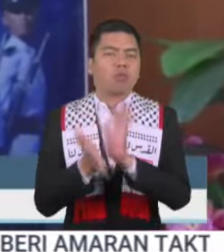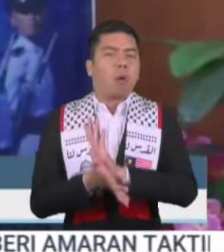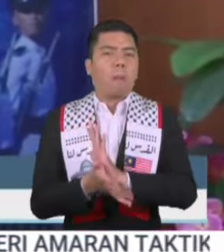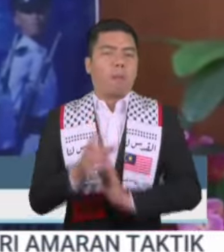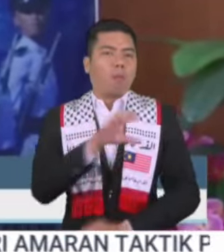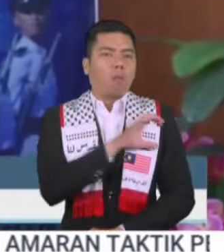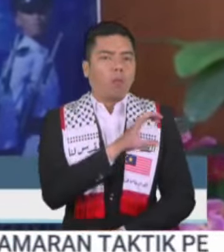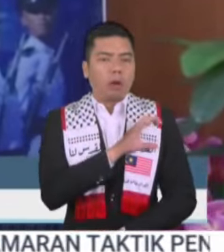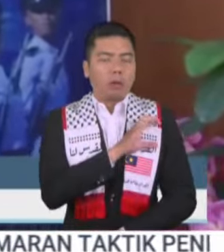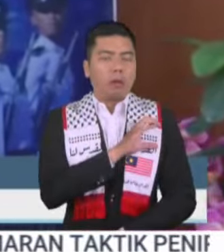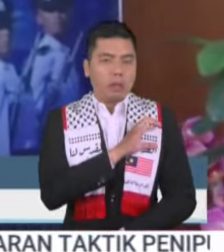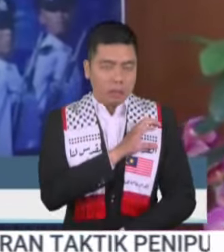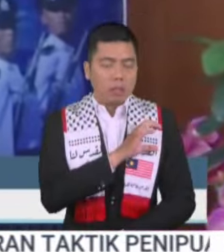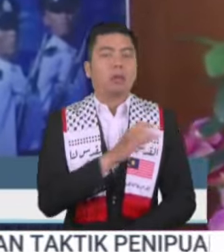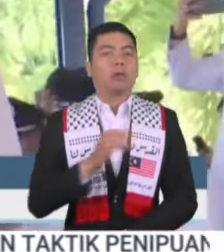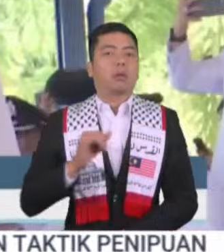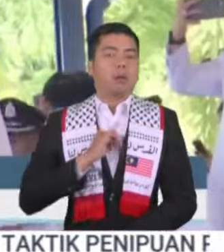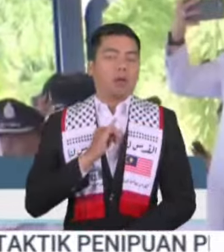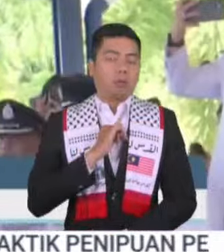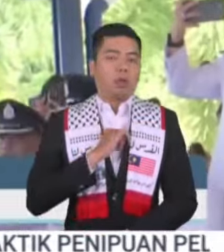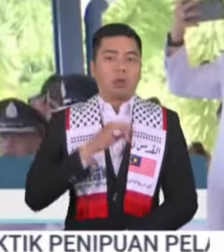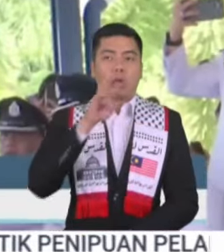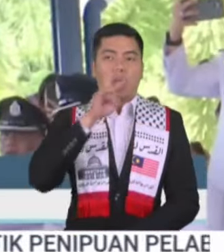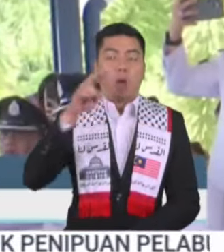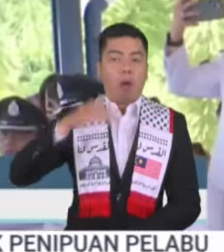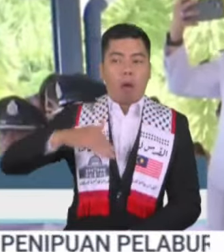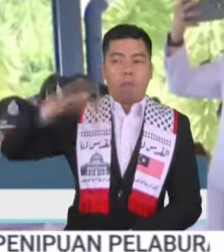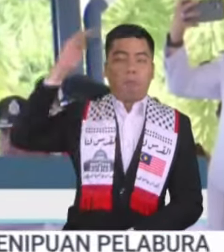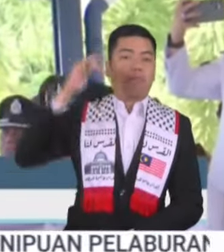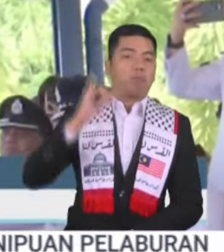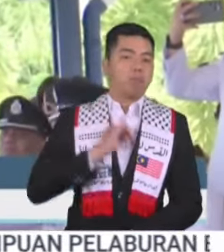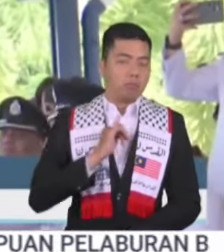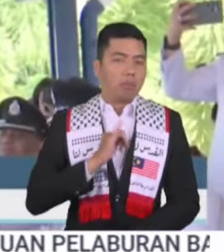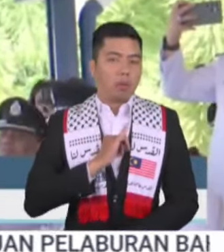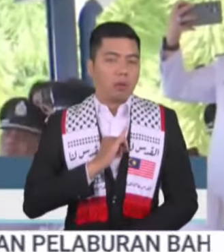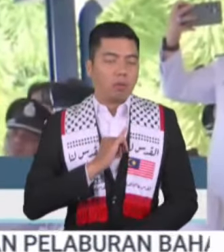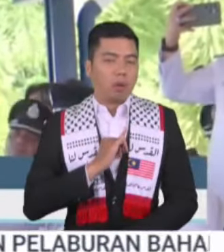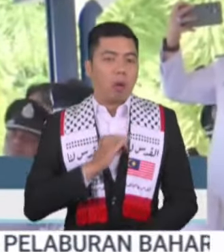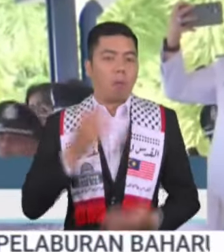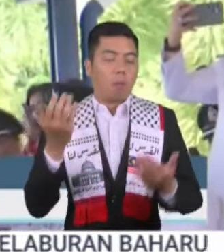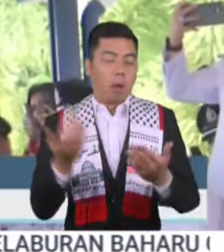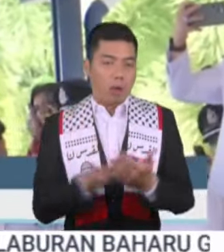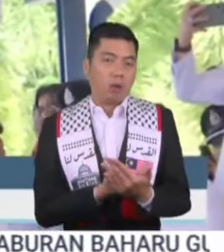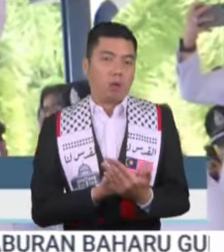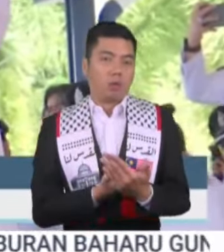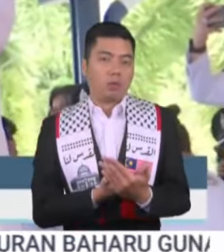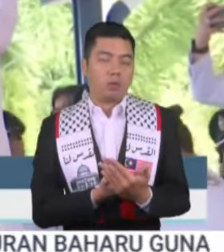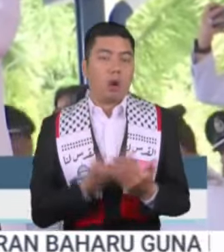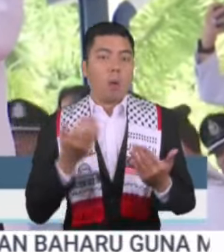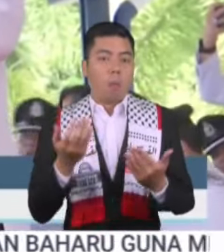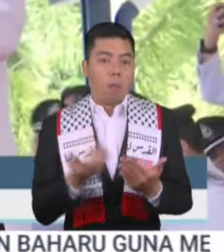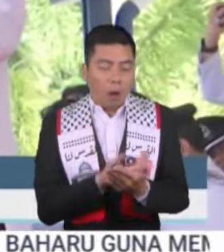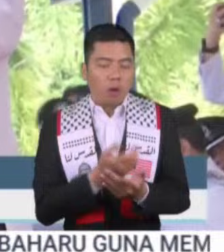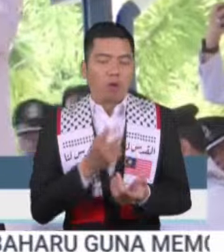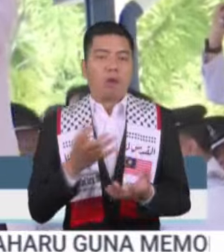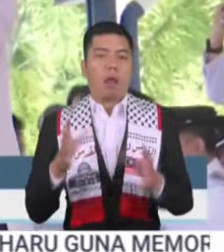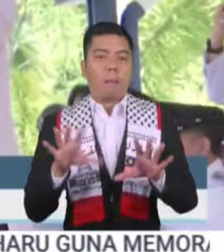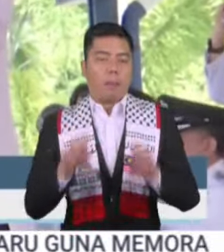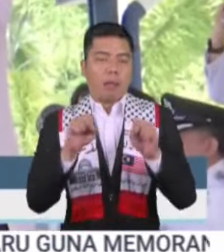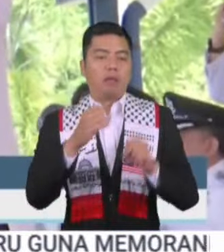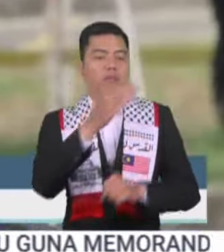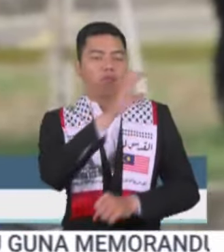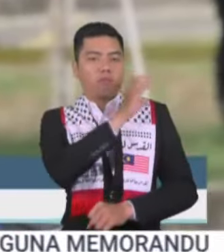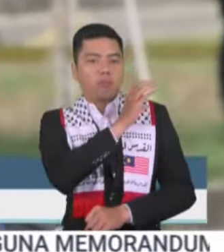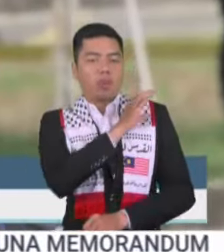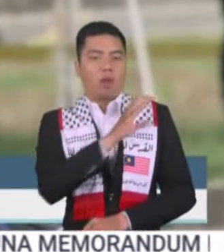ialah Apabila saya melihat abang saya yangu saja juga menjadi seorang anggota